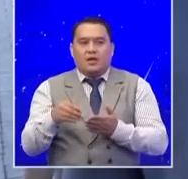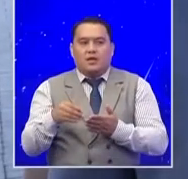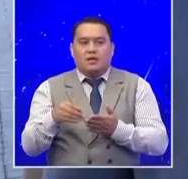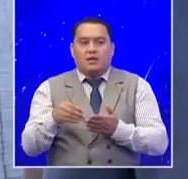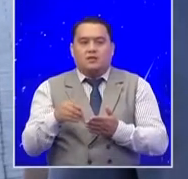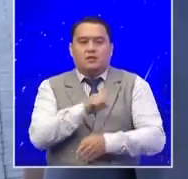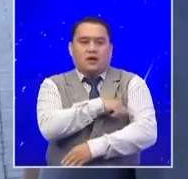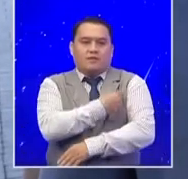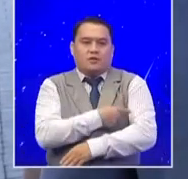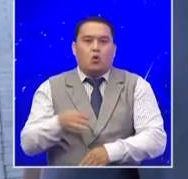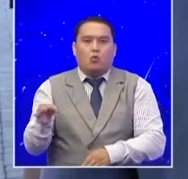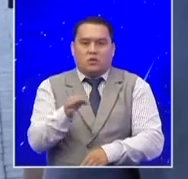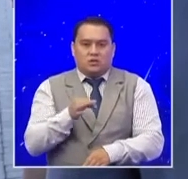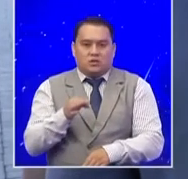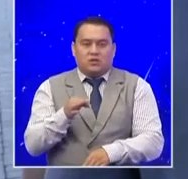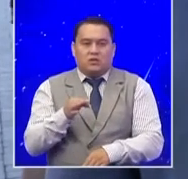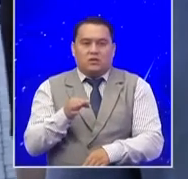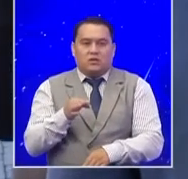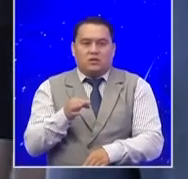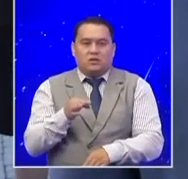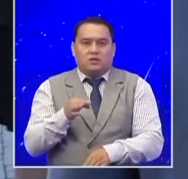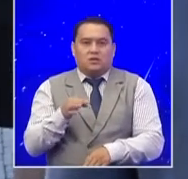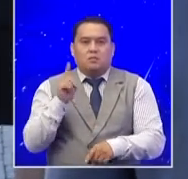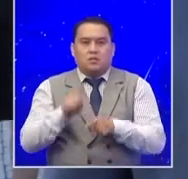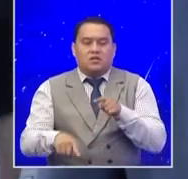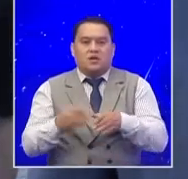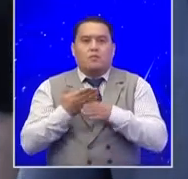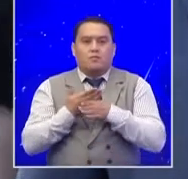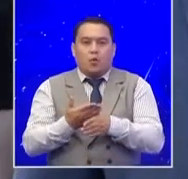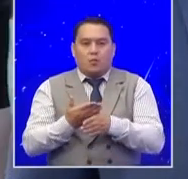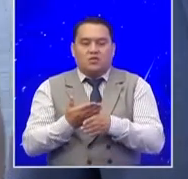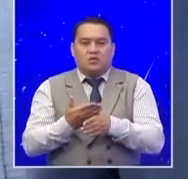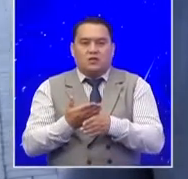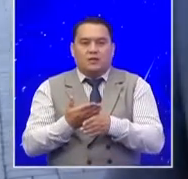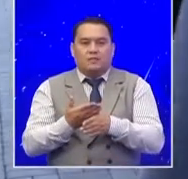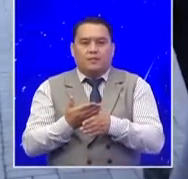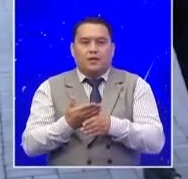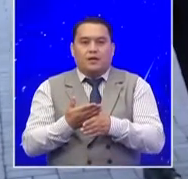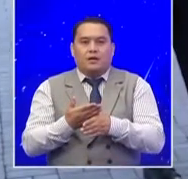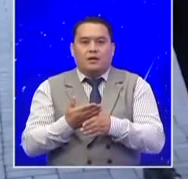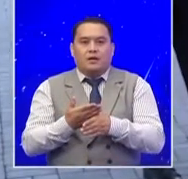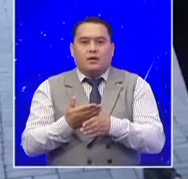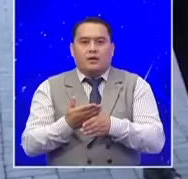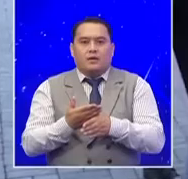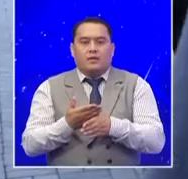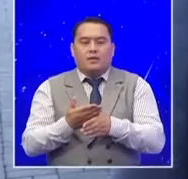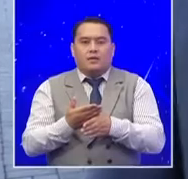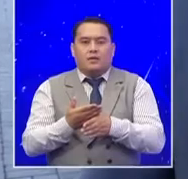нашего здравоохранения области, для станции скорой помощи областной, реамобиль на